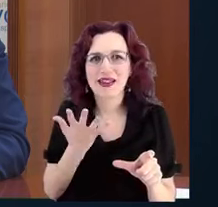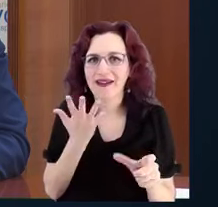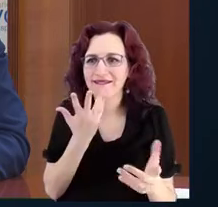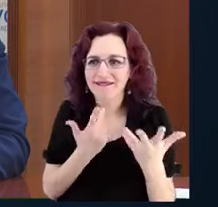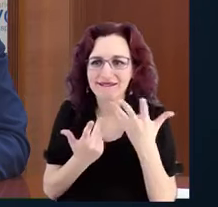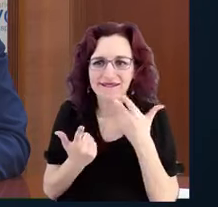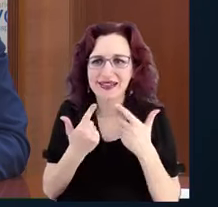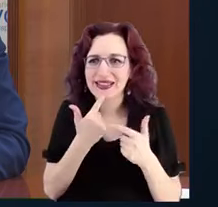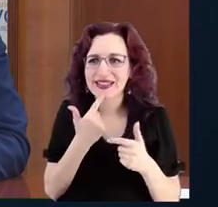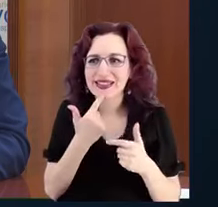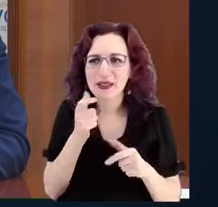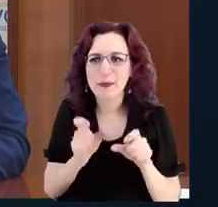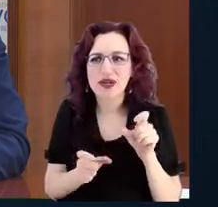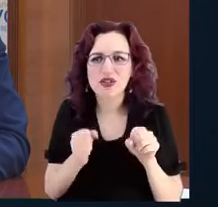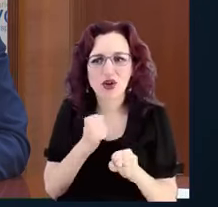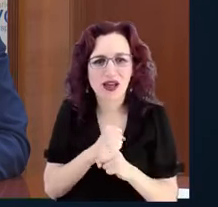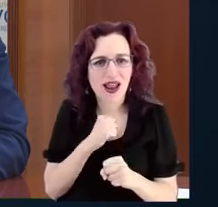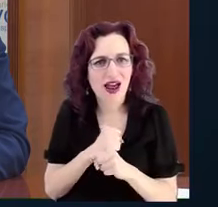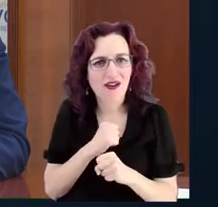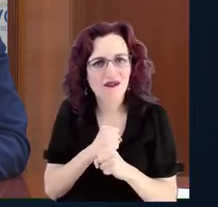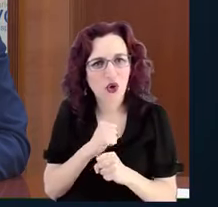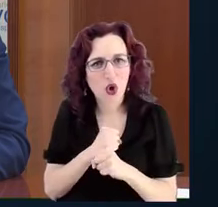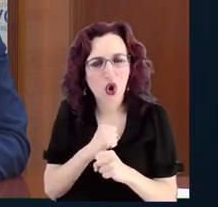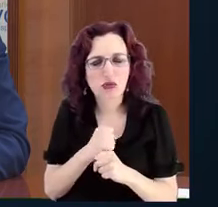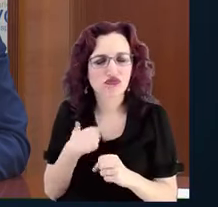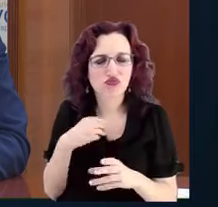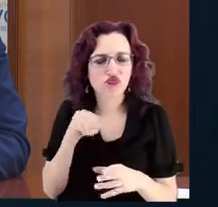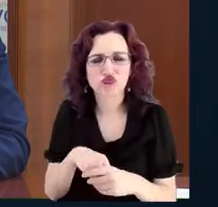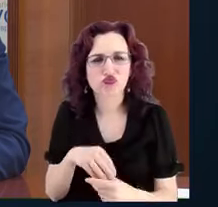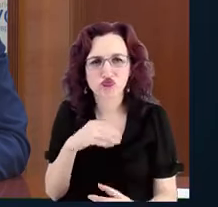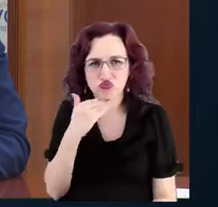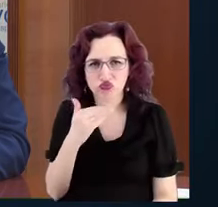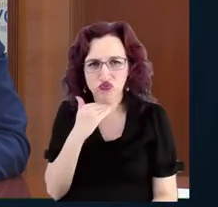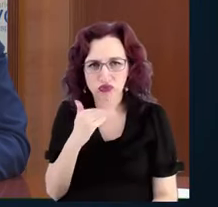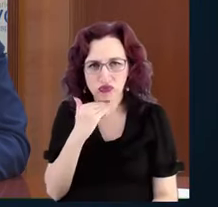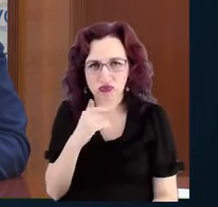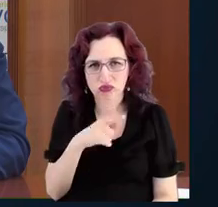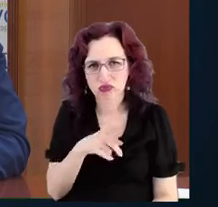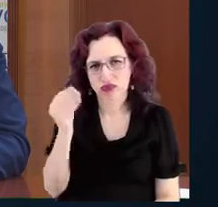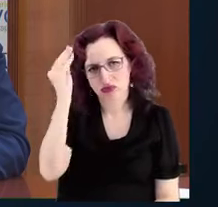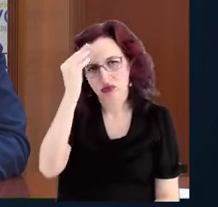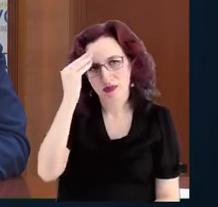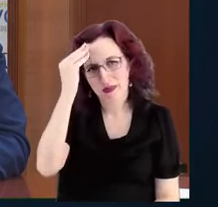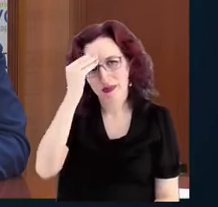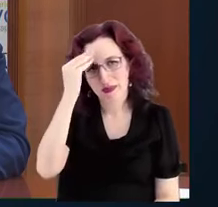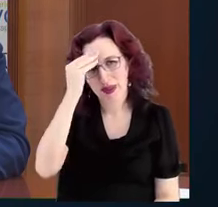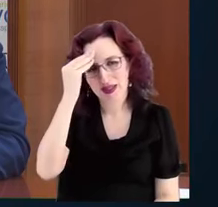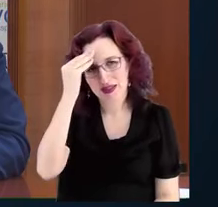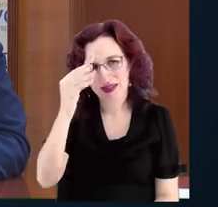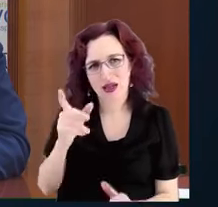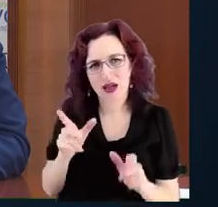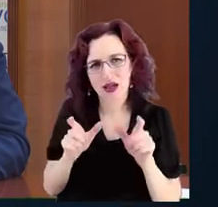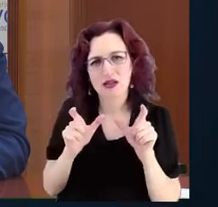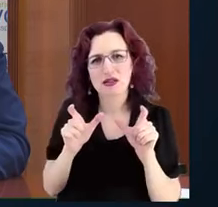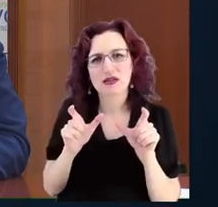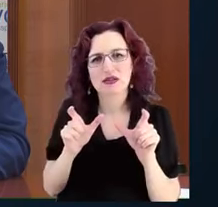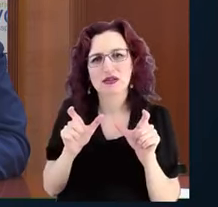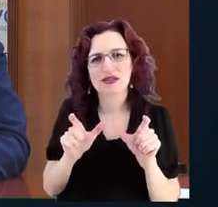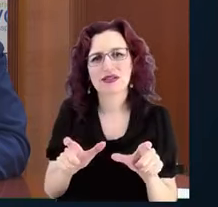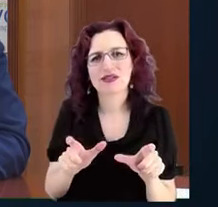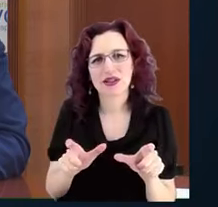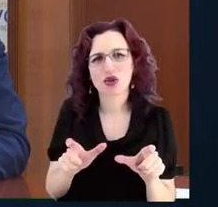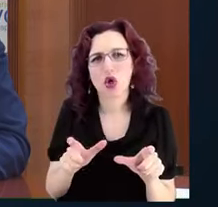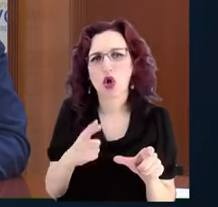mercato del lavoro viene erroneamente considerato un settore come dire